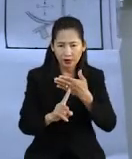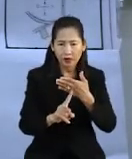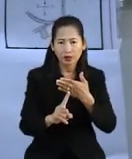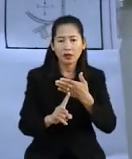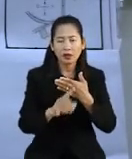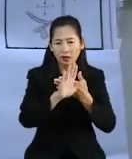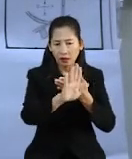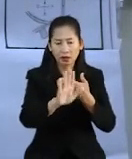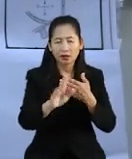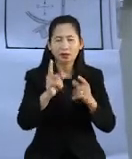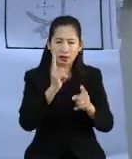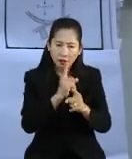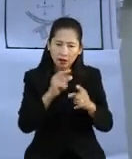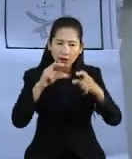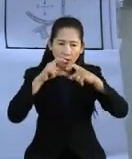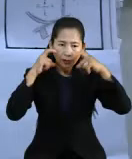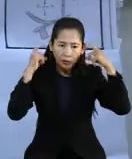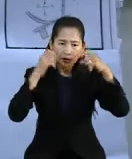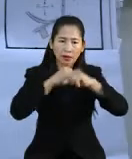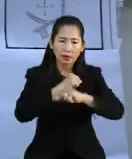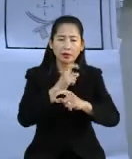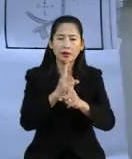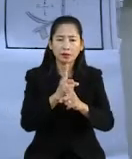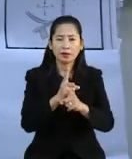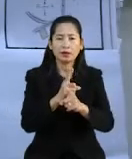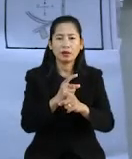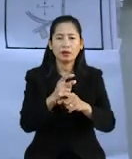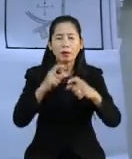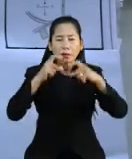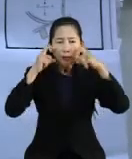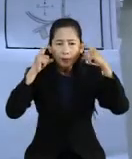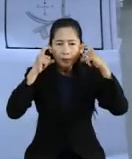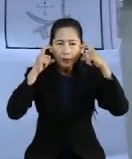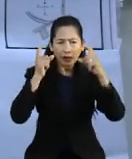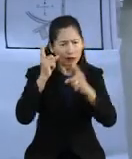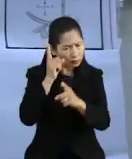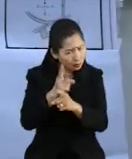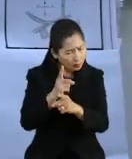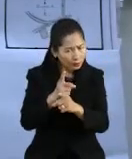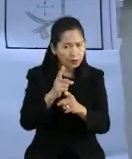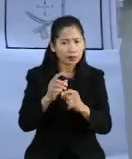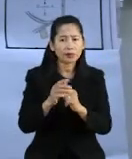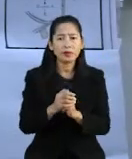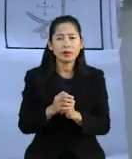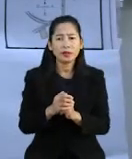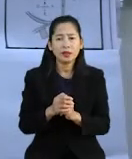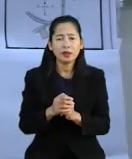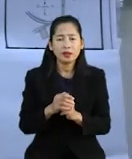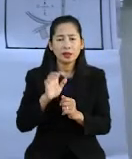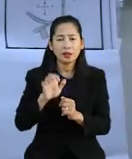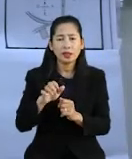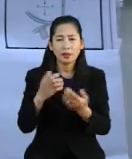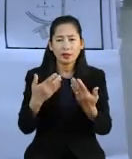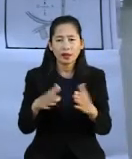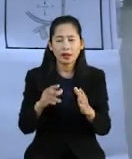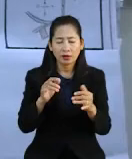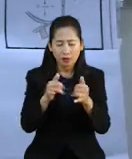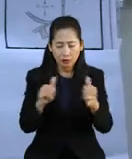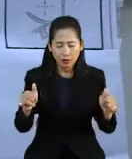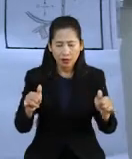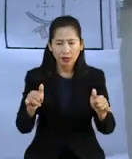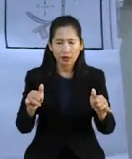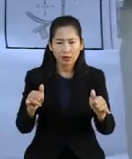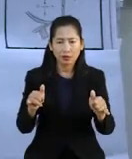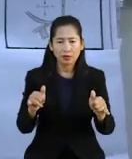kào tè con trớ tè bẹ mạ ca bí ai bán trăm trớ mến bẹ khó khắp bốn ná con ná bẹ ai bán trớ khắp bốn khả nạt kế ná chả hào y ở rẽ xa cùng